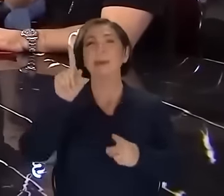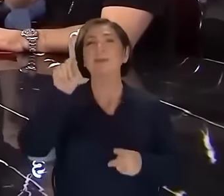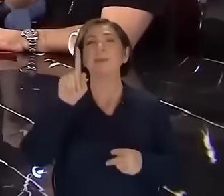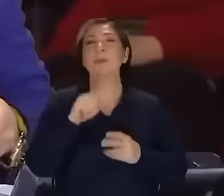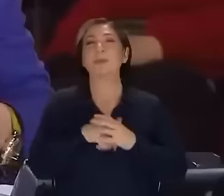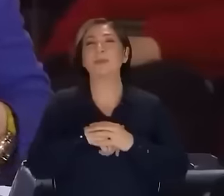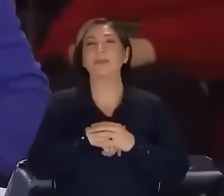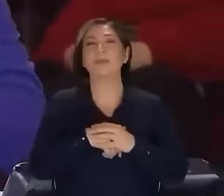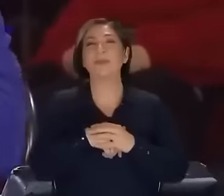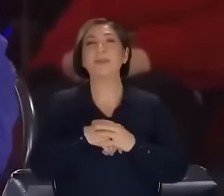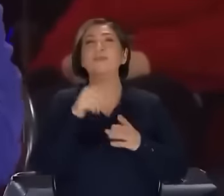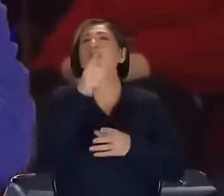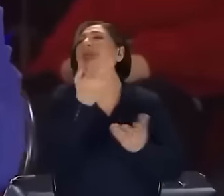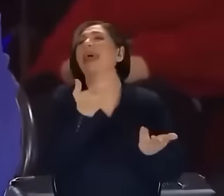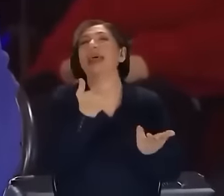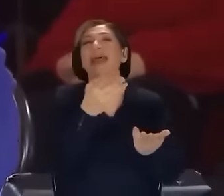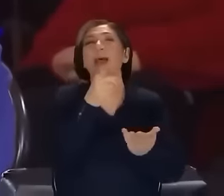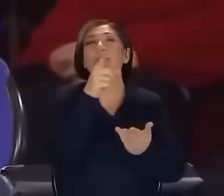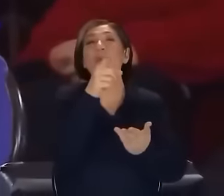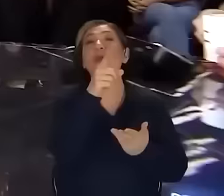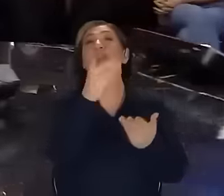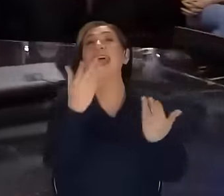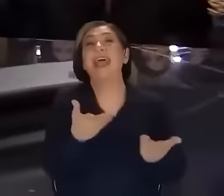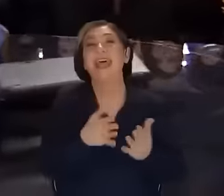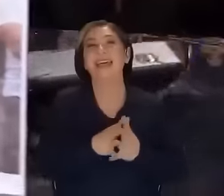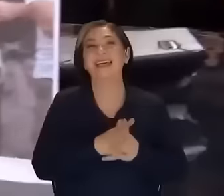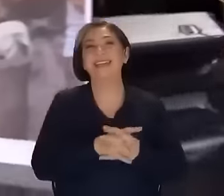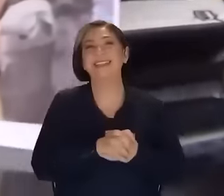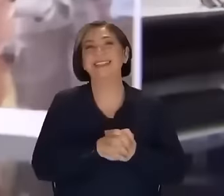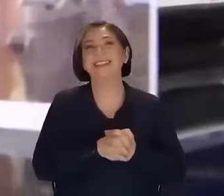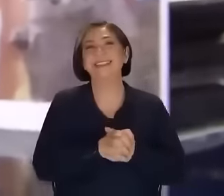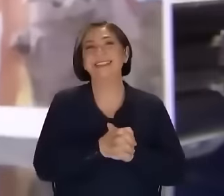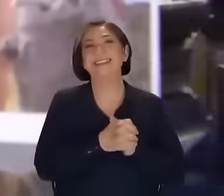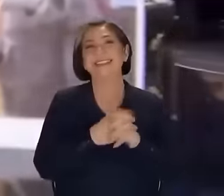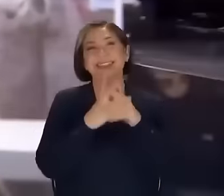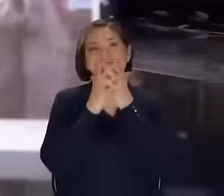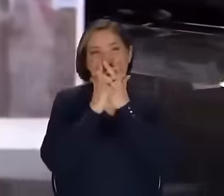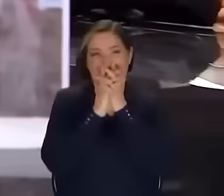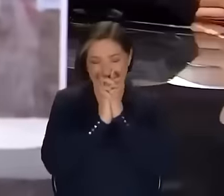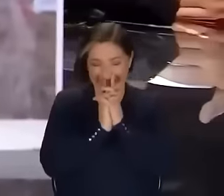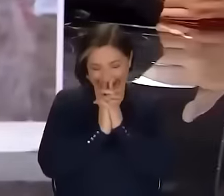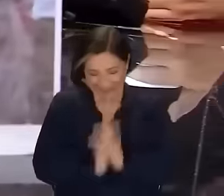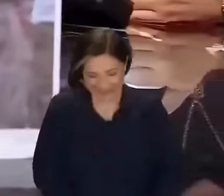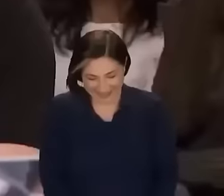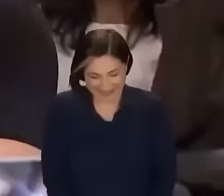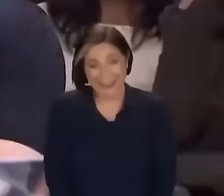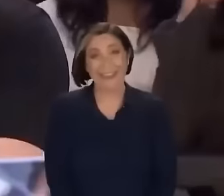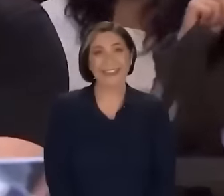aşkım. Bu neydi ya? Bu dönem değil mi? Ama...